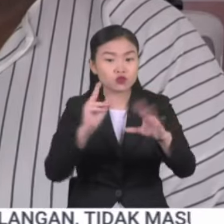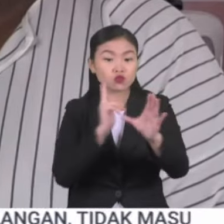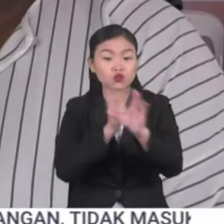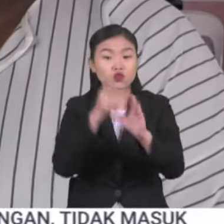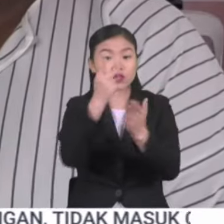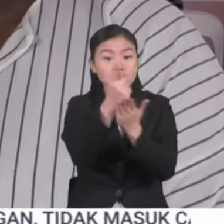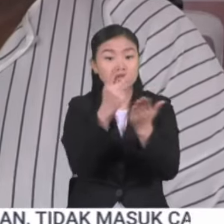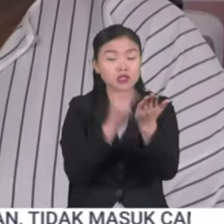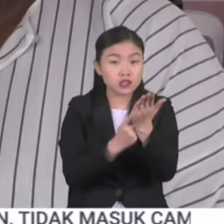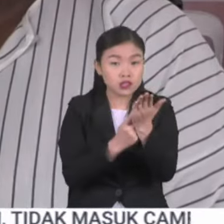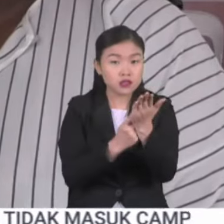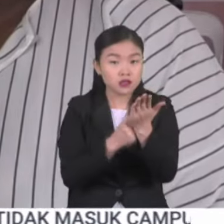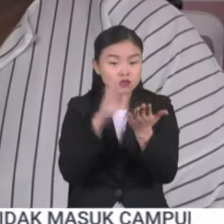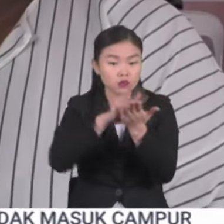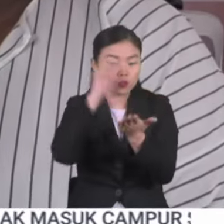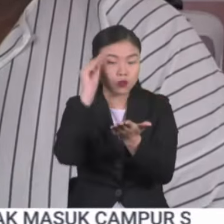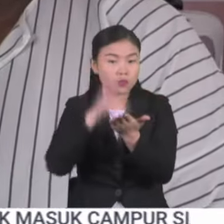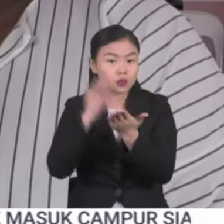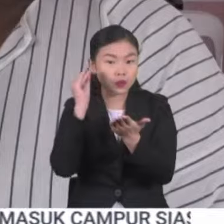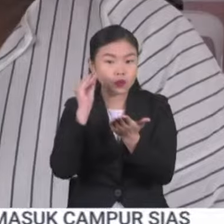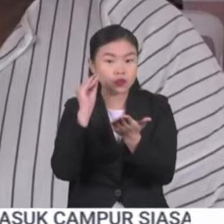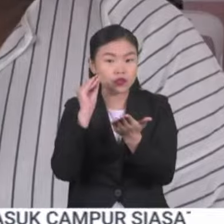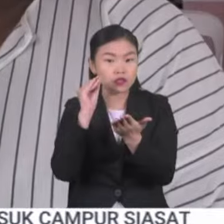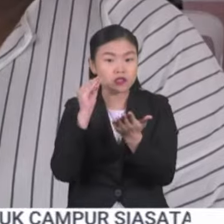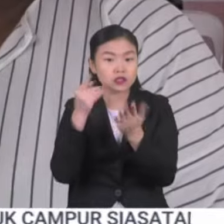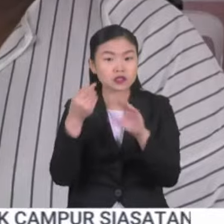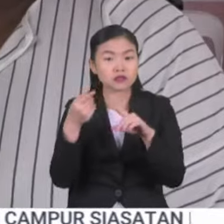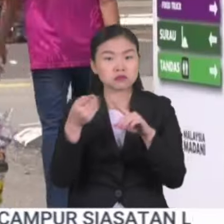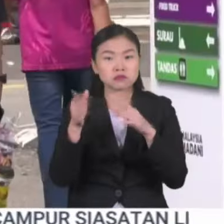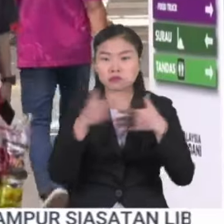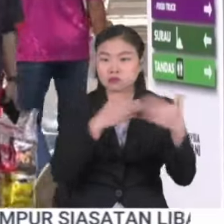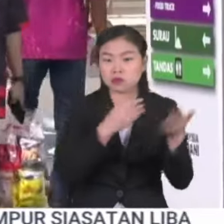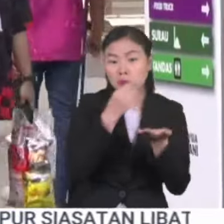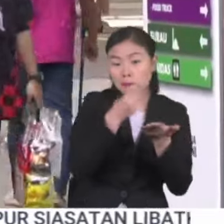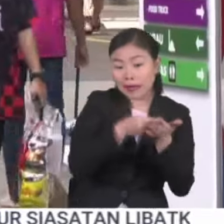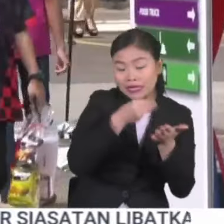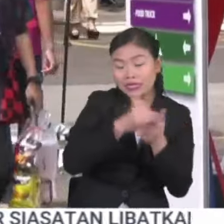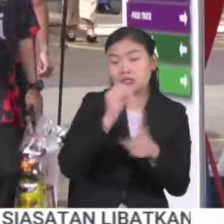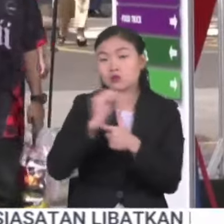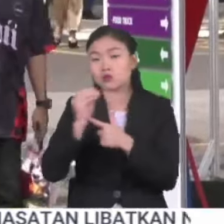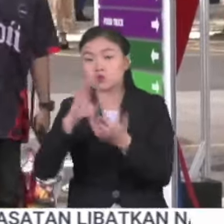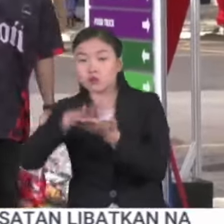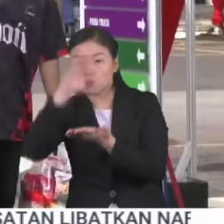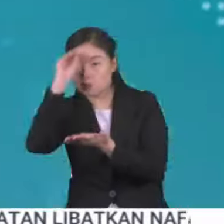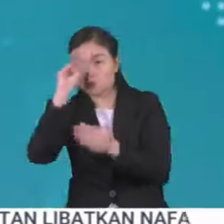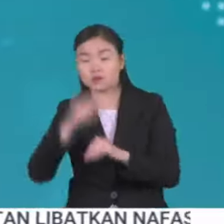untuk pembelajaran dari segi dana ataupun dari segi knowledge.